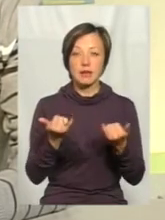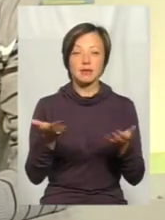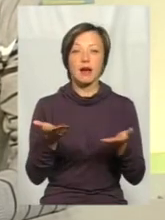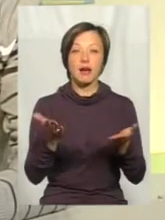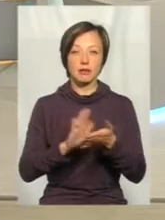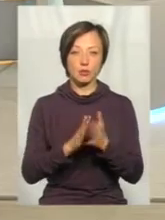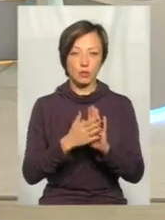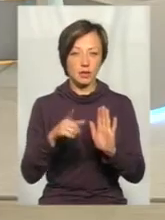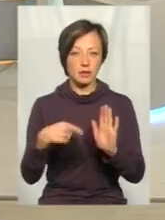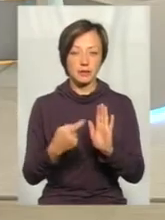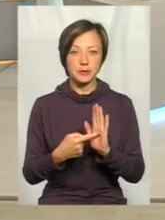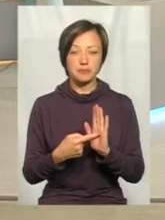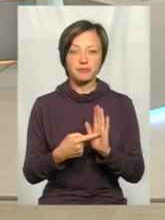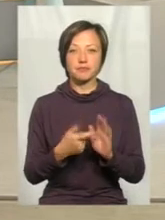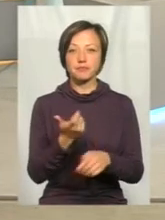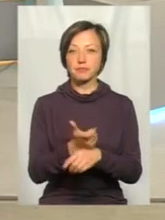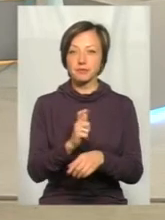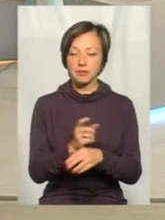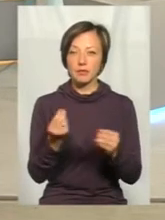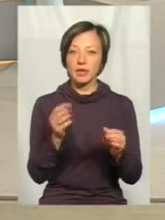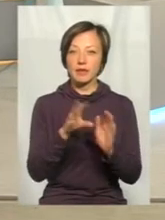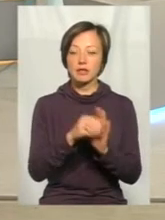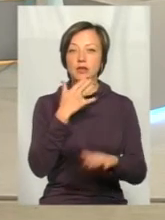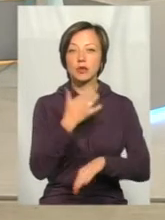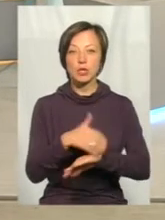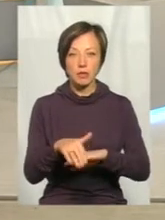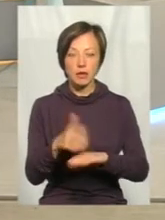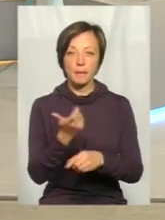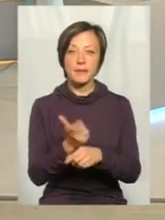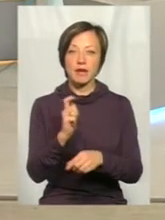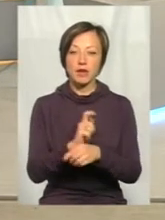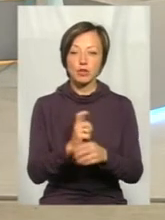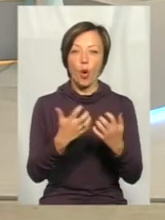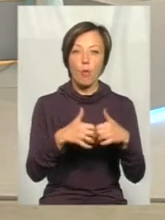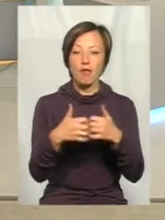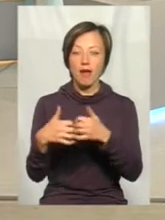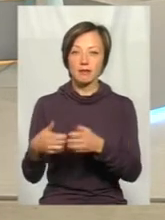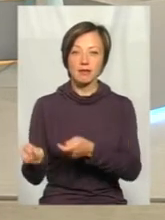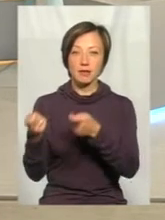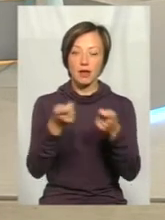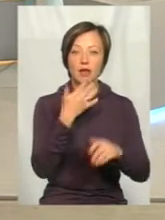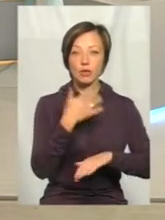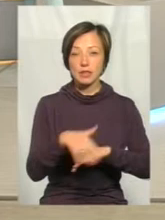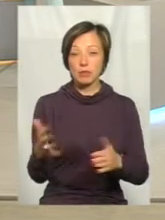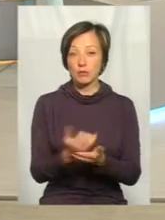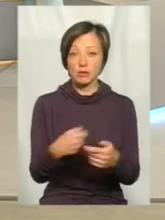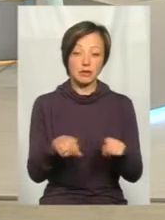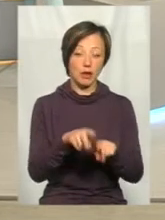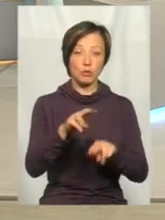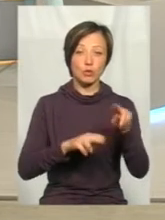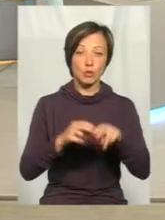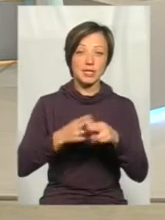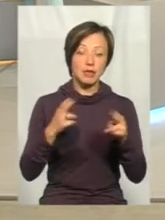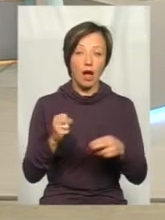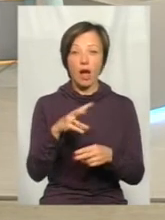ситуація? Переважно інвестори іноземні, переважно обладнання іноземне. І виходить так, що будуються станції,